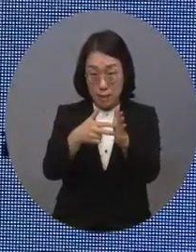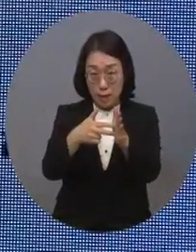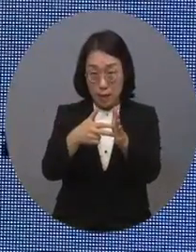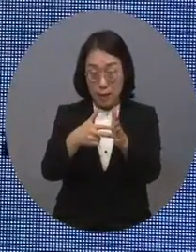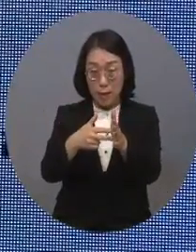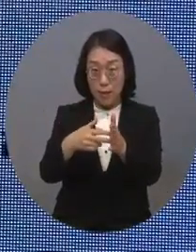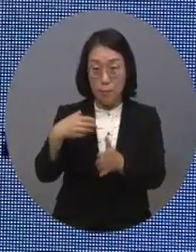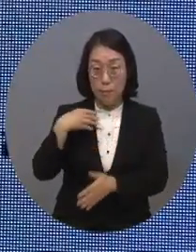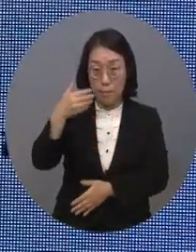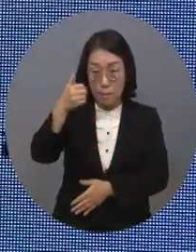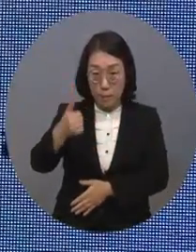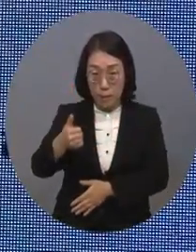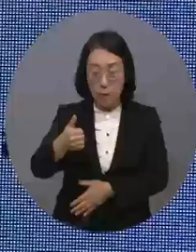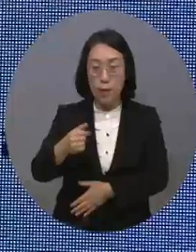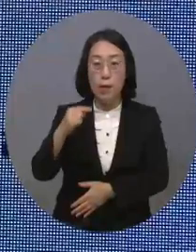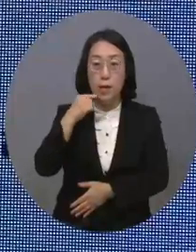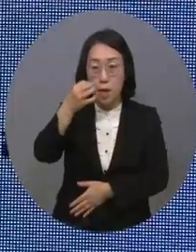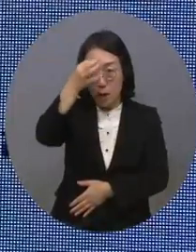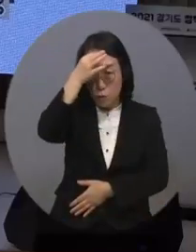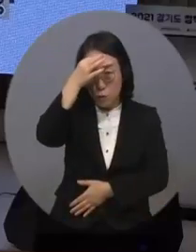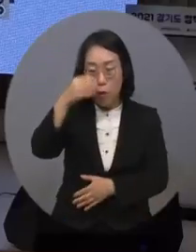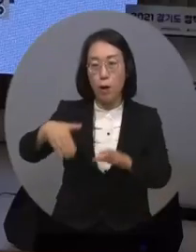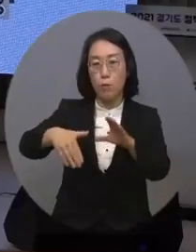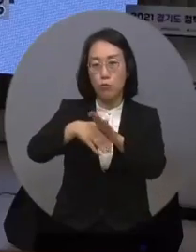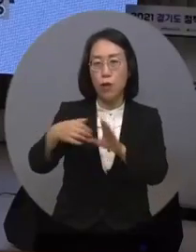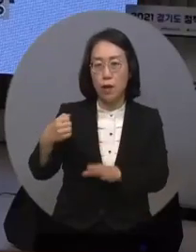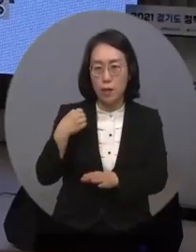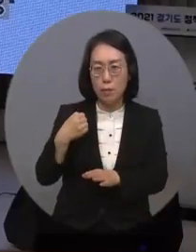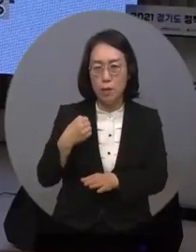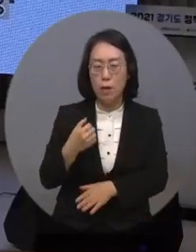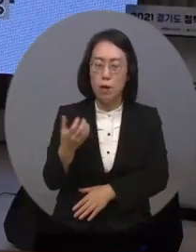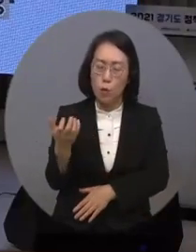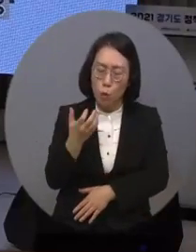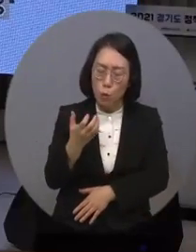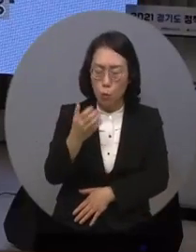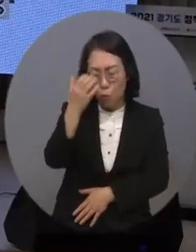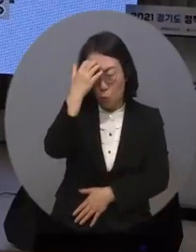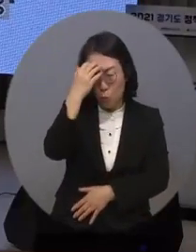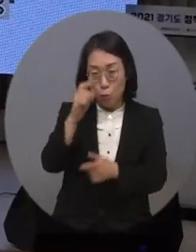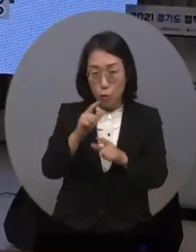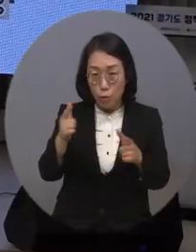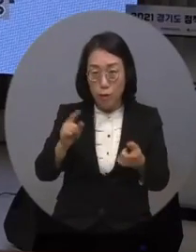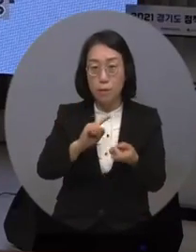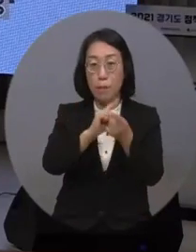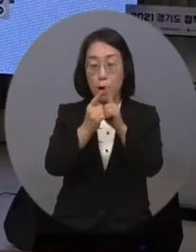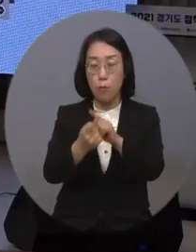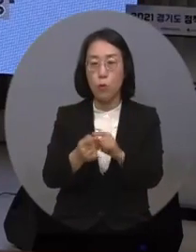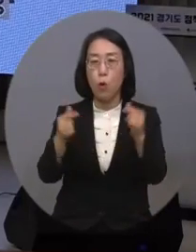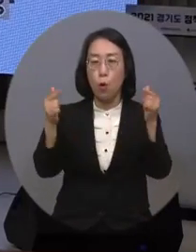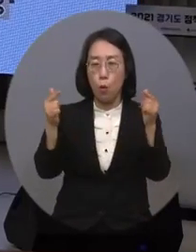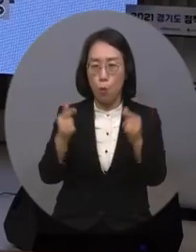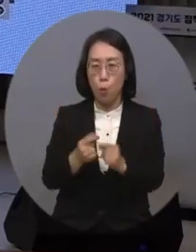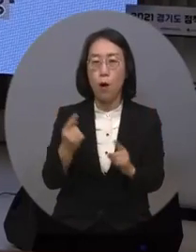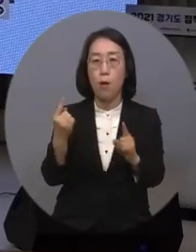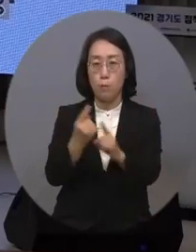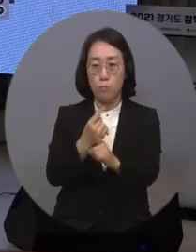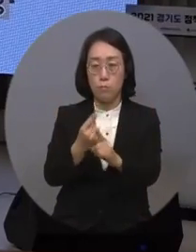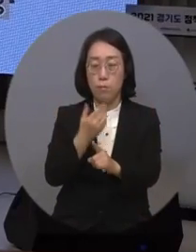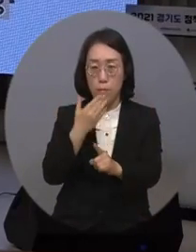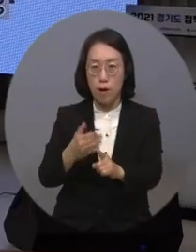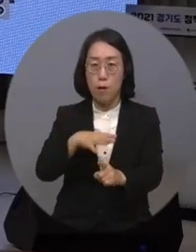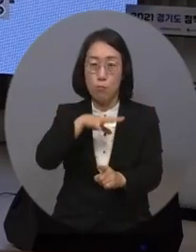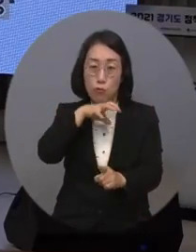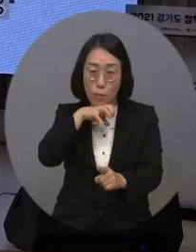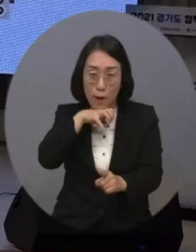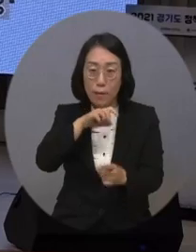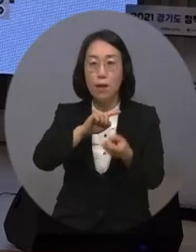지역문화교육본부장은 예술과 문화의 힘이 고통과 아픔을 치유, 위로할 수 있다는 점을 강조하며 지금이 불만을 담아